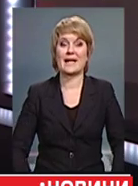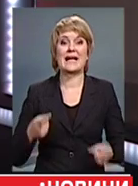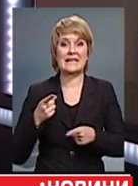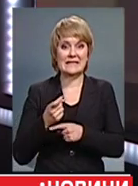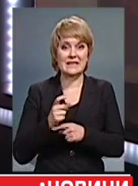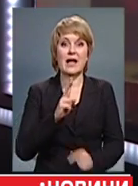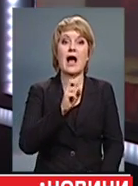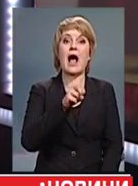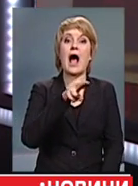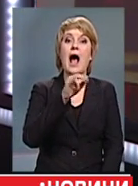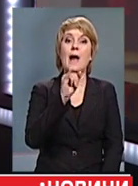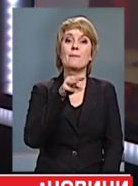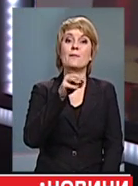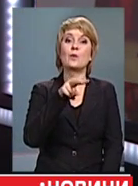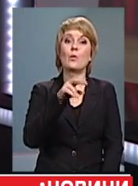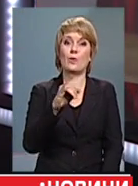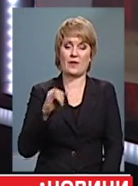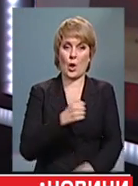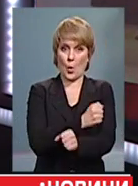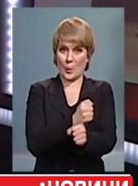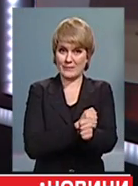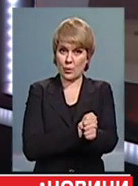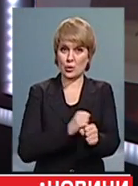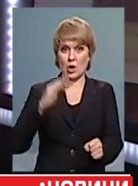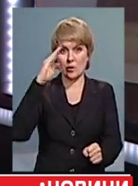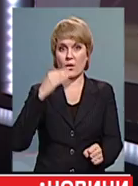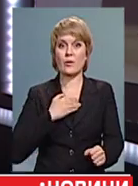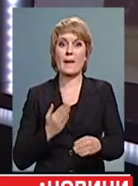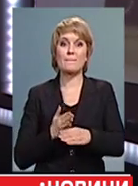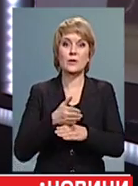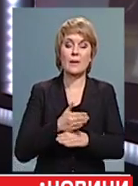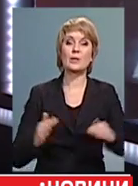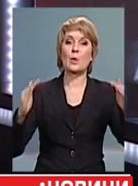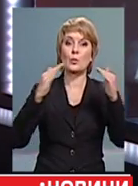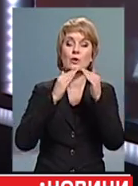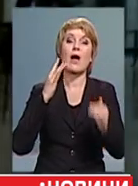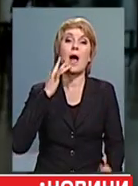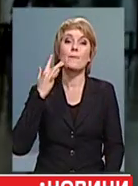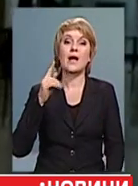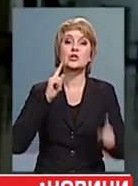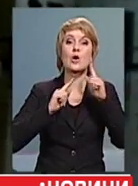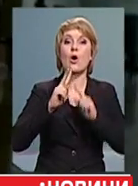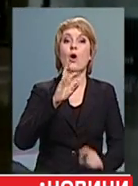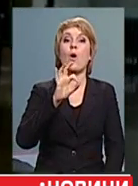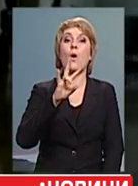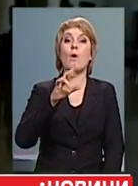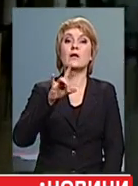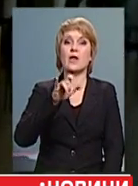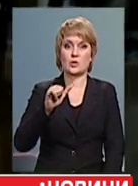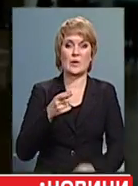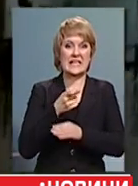Стрілянина у Капітолії. Озброєний чоловік намагався потрапити в будівлю американського конгресу. Відкрив вогонь у холі, де в цей час